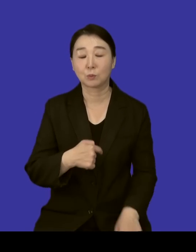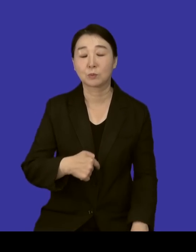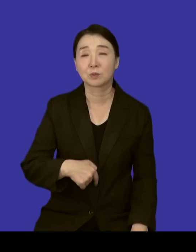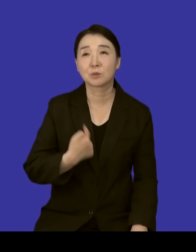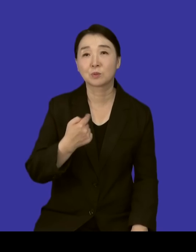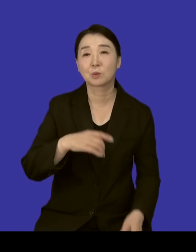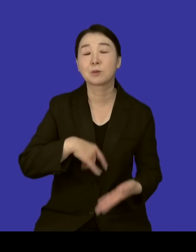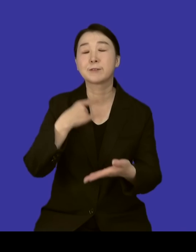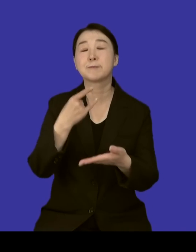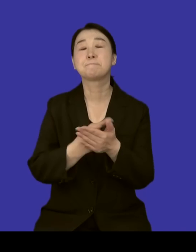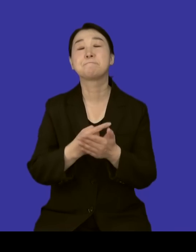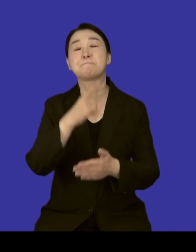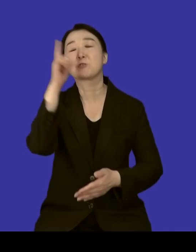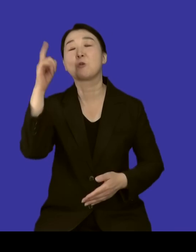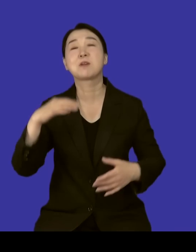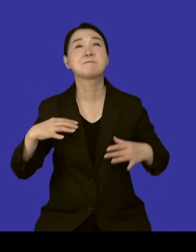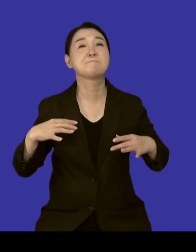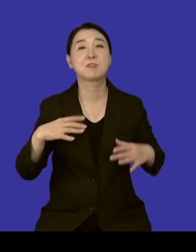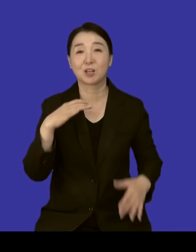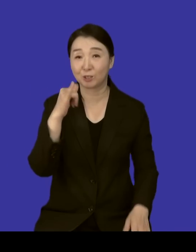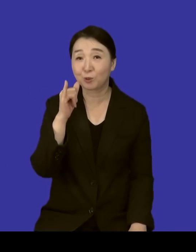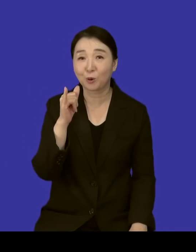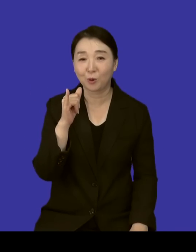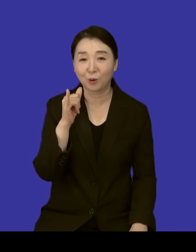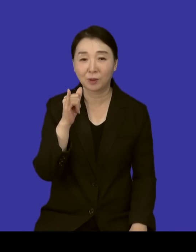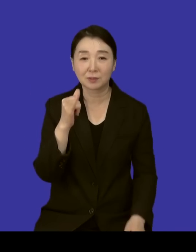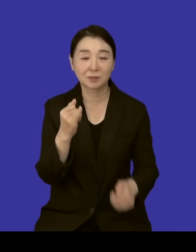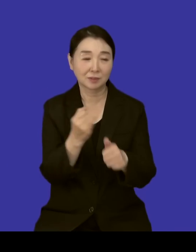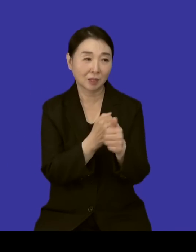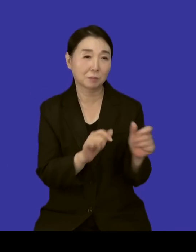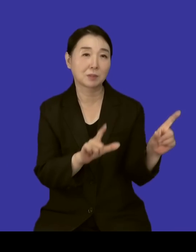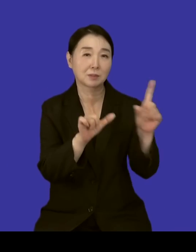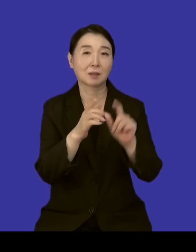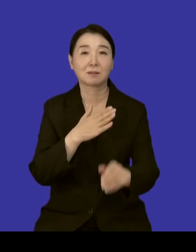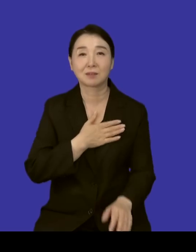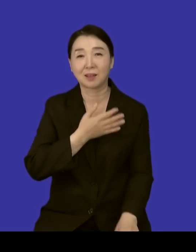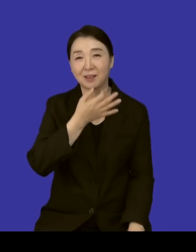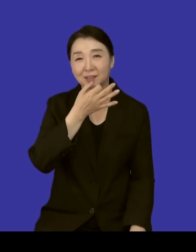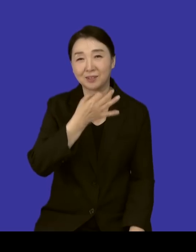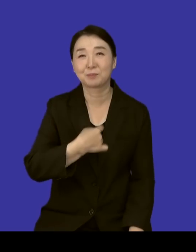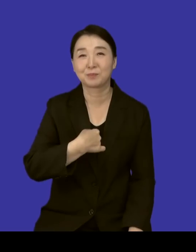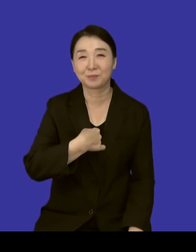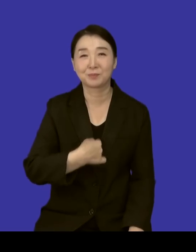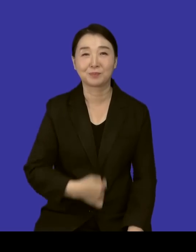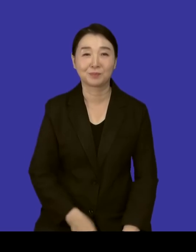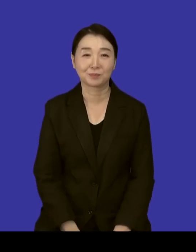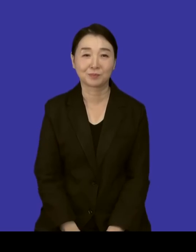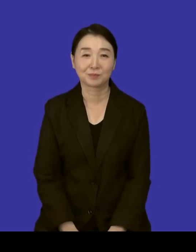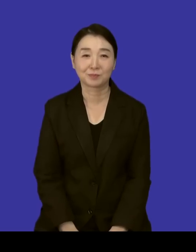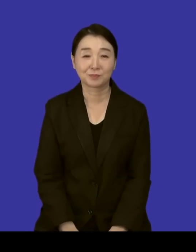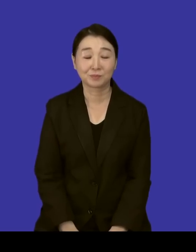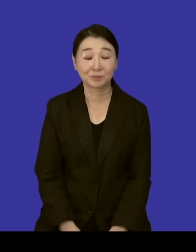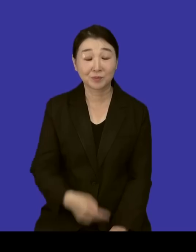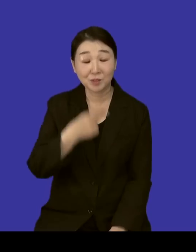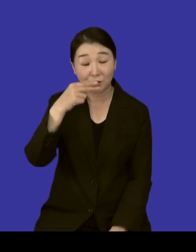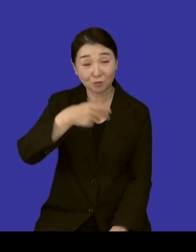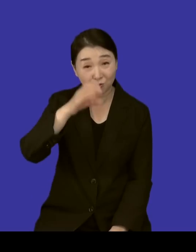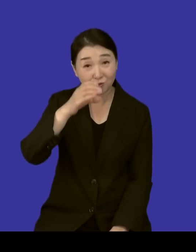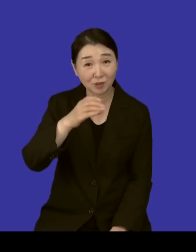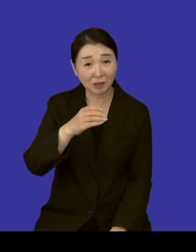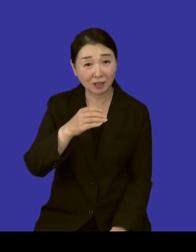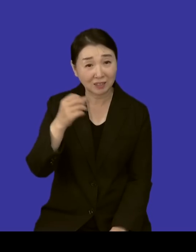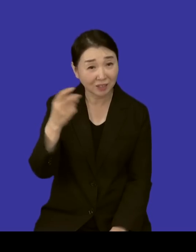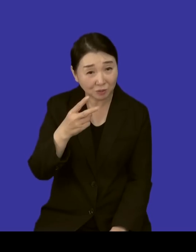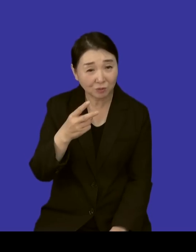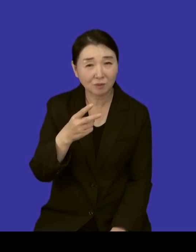하늘을 찌르고. 근데 이제 그 남편하고 사는 게 이제 너무 힘이 든 거죠, 제가. 이것도 많이 하셨어요? 이것도 하고.